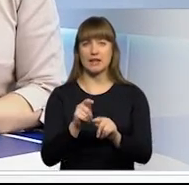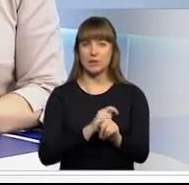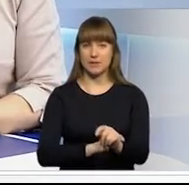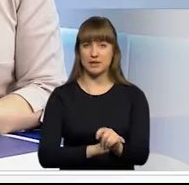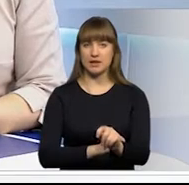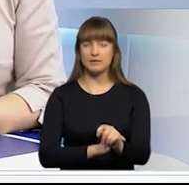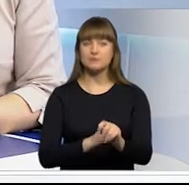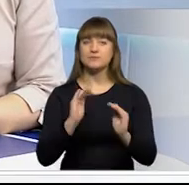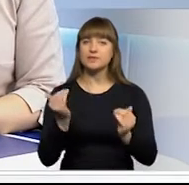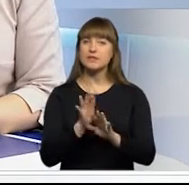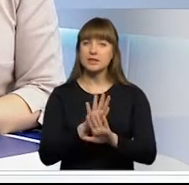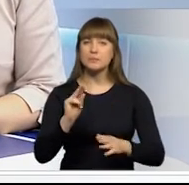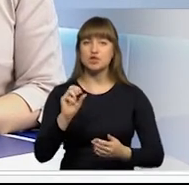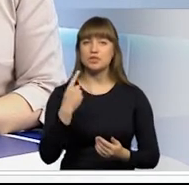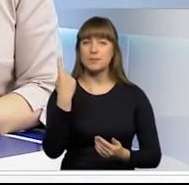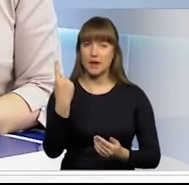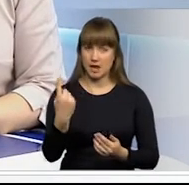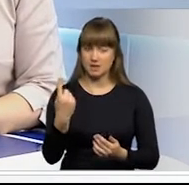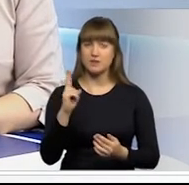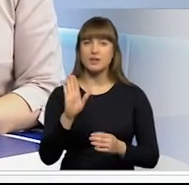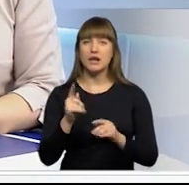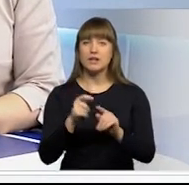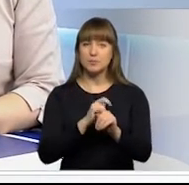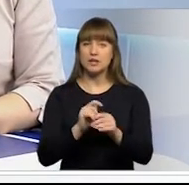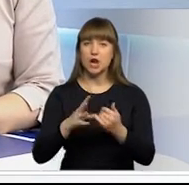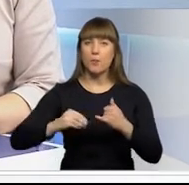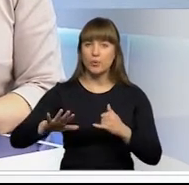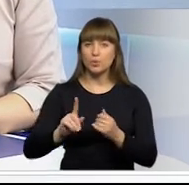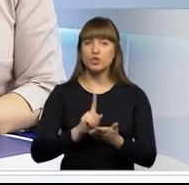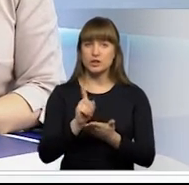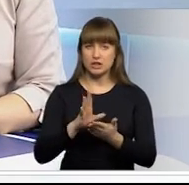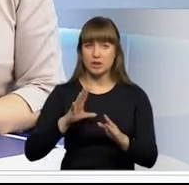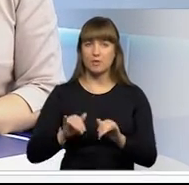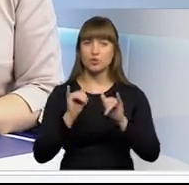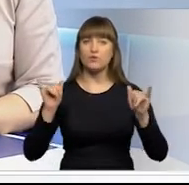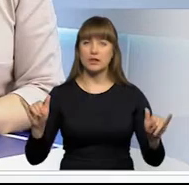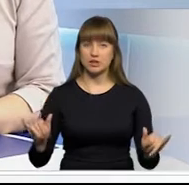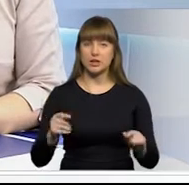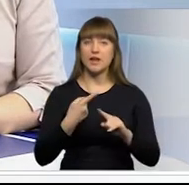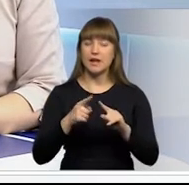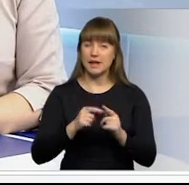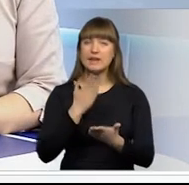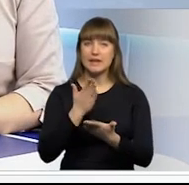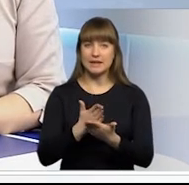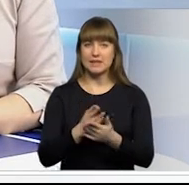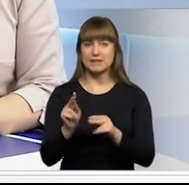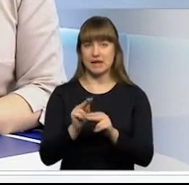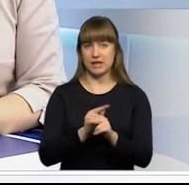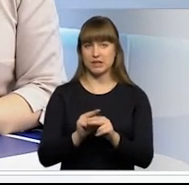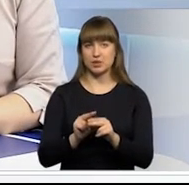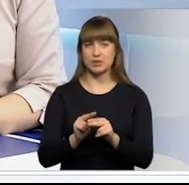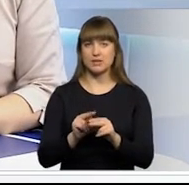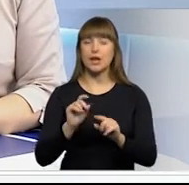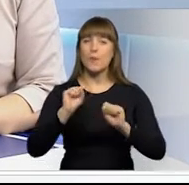не меньше, чем на одну учетную единицу площадь жилая должна быть увеличена. Вот это и есть реконструкция. Можно